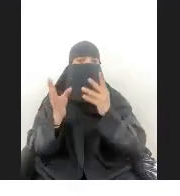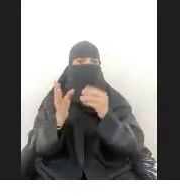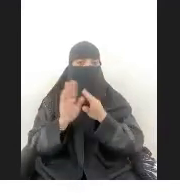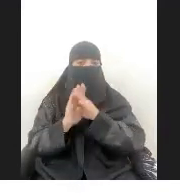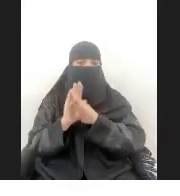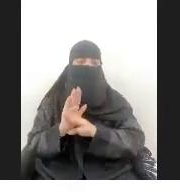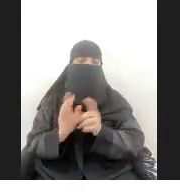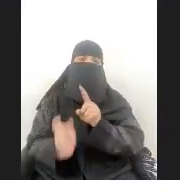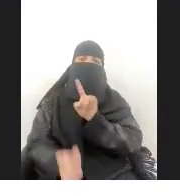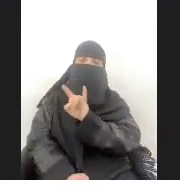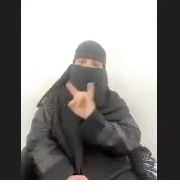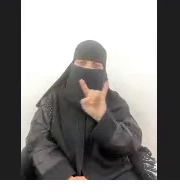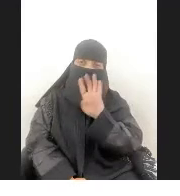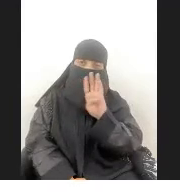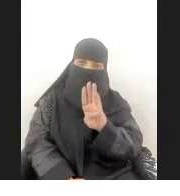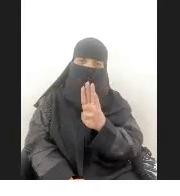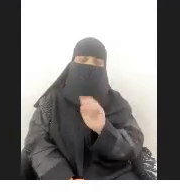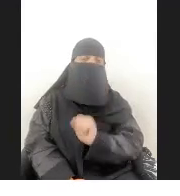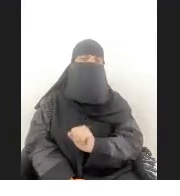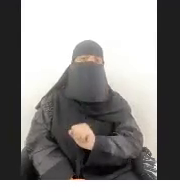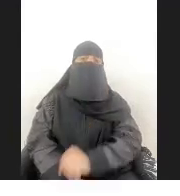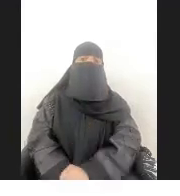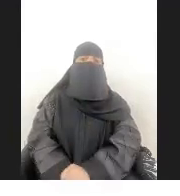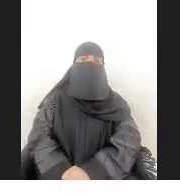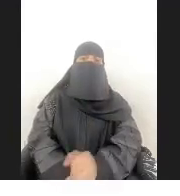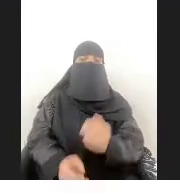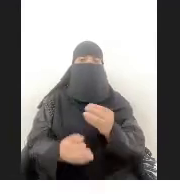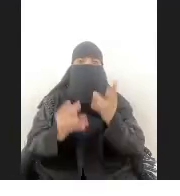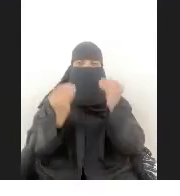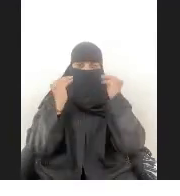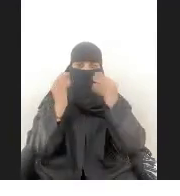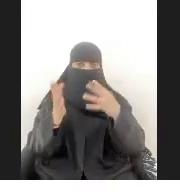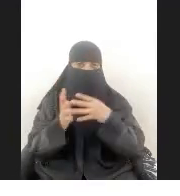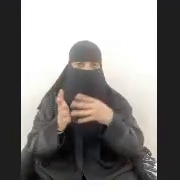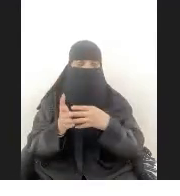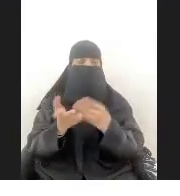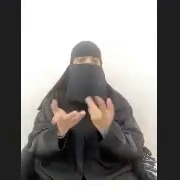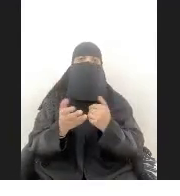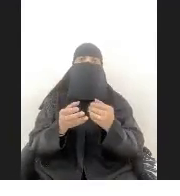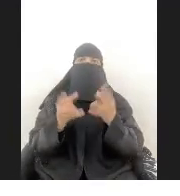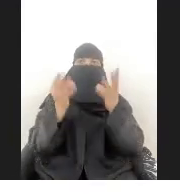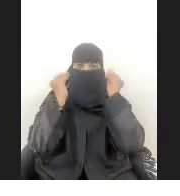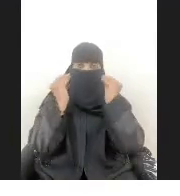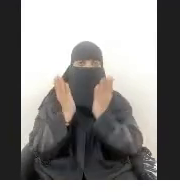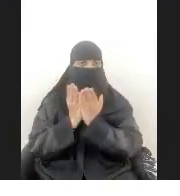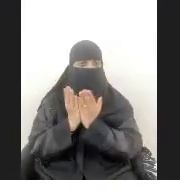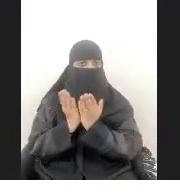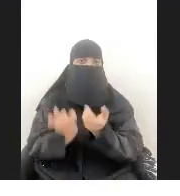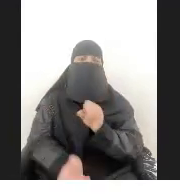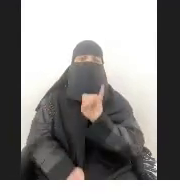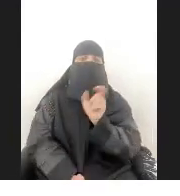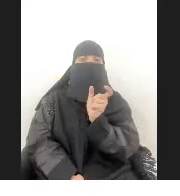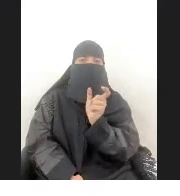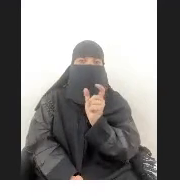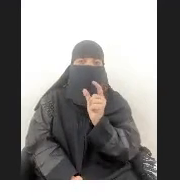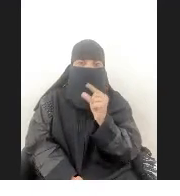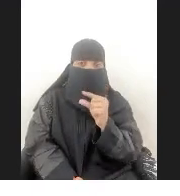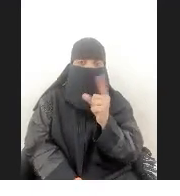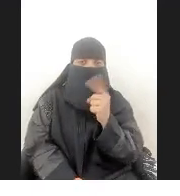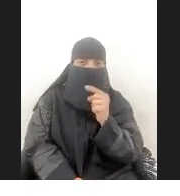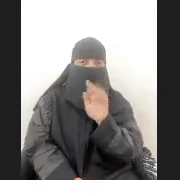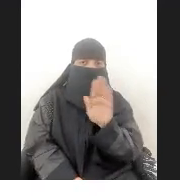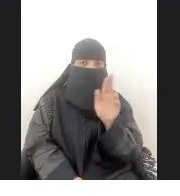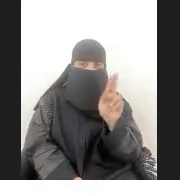بورد، التعليم العام لديه اللي هو منصة مدرستي، فسهل جدا إن إحنا نصمم هذا المحتوى